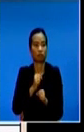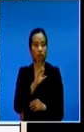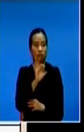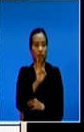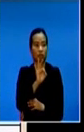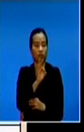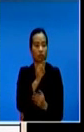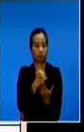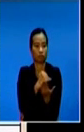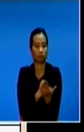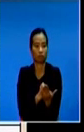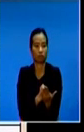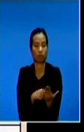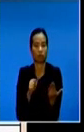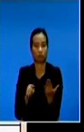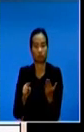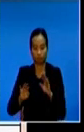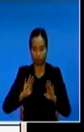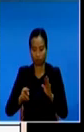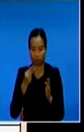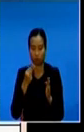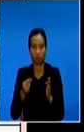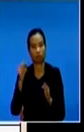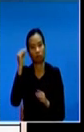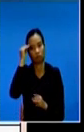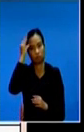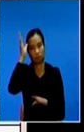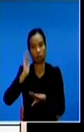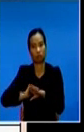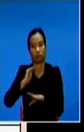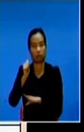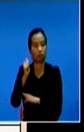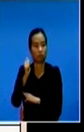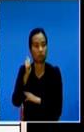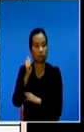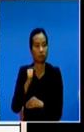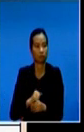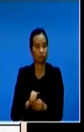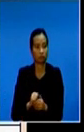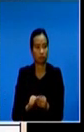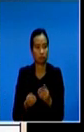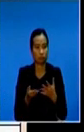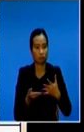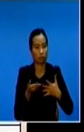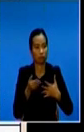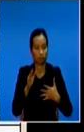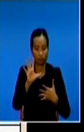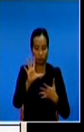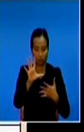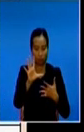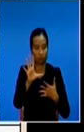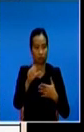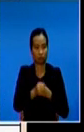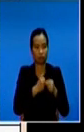ชีอาวุโสประกอบความรู้ความสามารถนะครับส่วนลำดับ5พันตำรวจโทจอจานเนี่ยเดิมอาวุโส9ปี